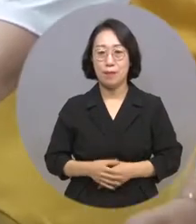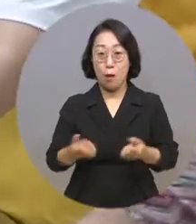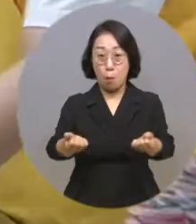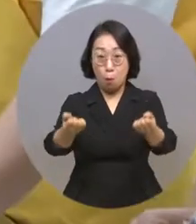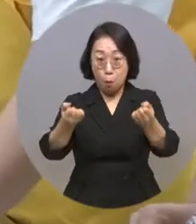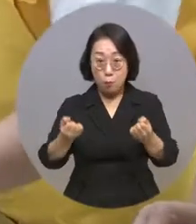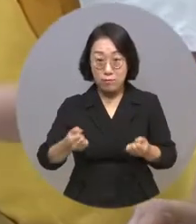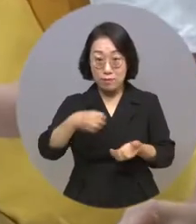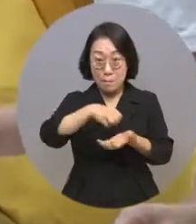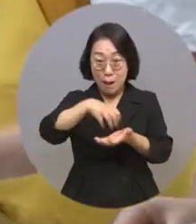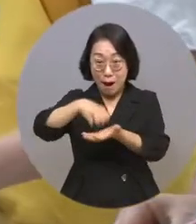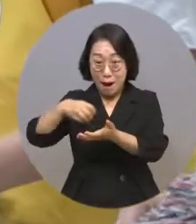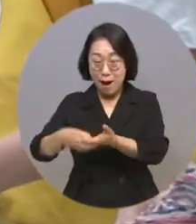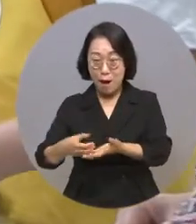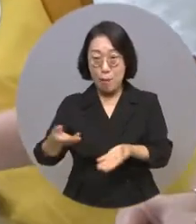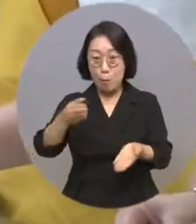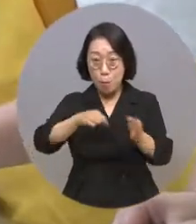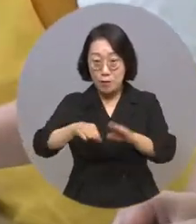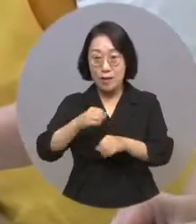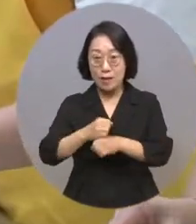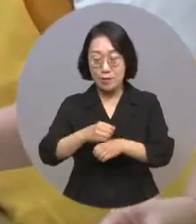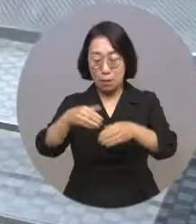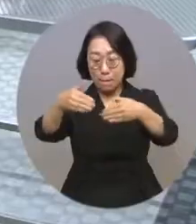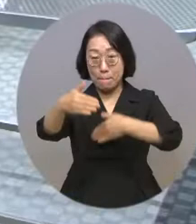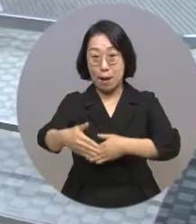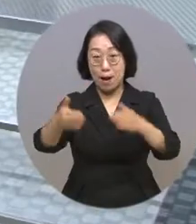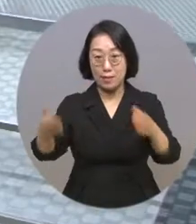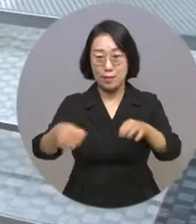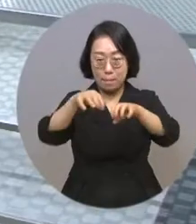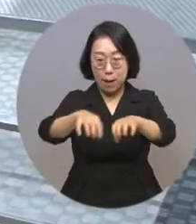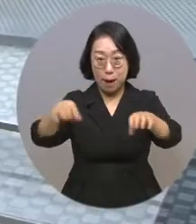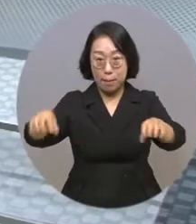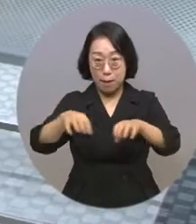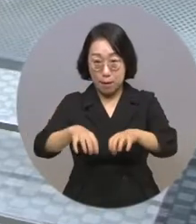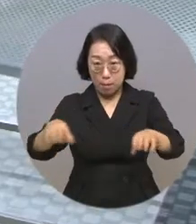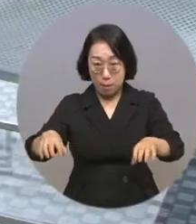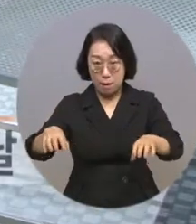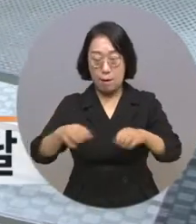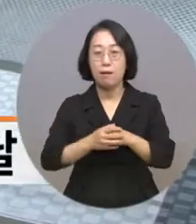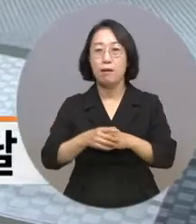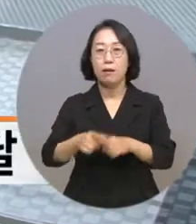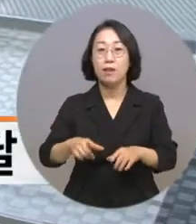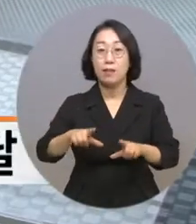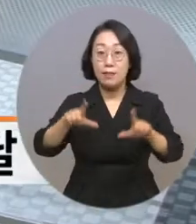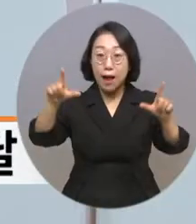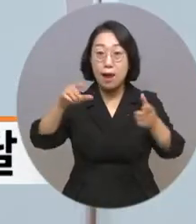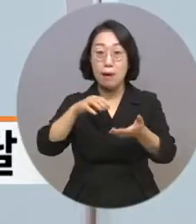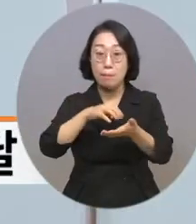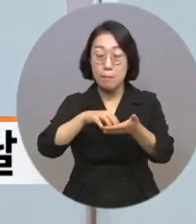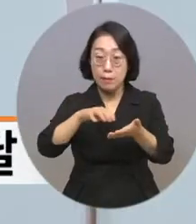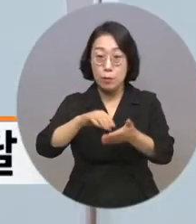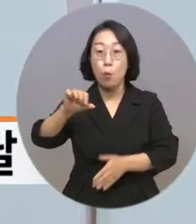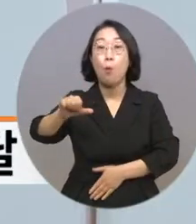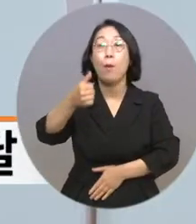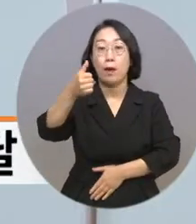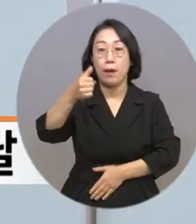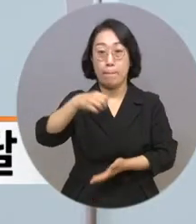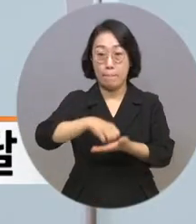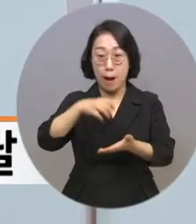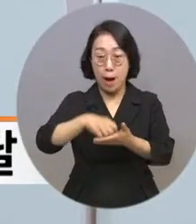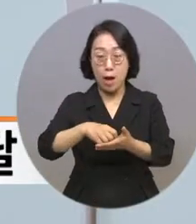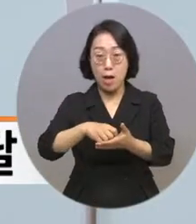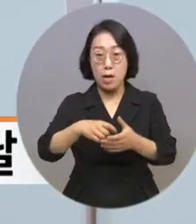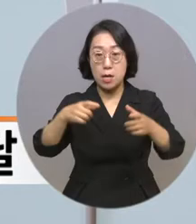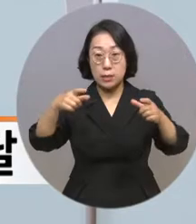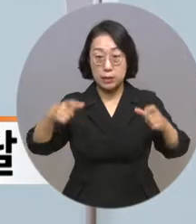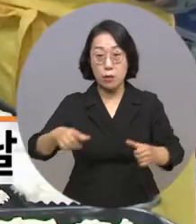나온 빵들은 봉지로 포장하여 박스에 정성스레 담아둡니다. 이날 만든 500여 개의 빵들은 지역 아동센터